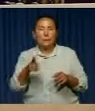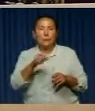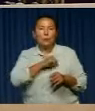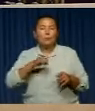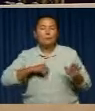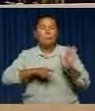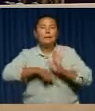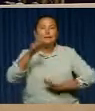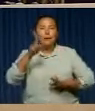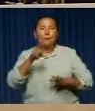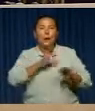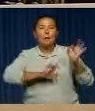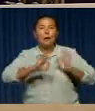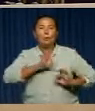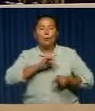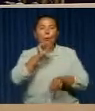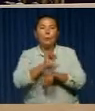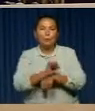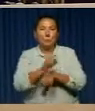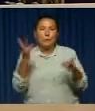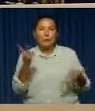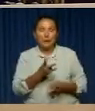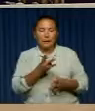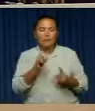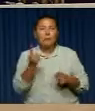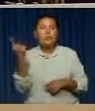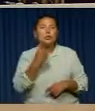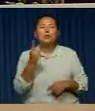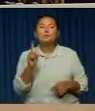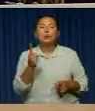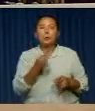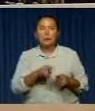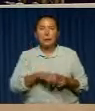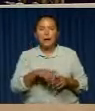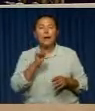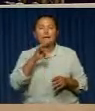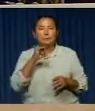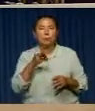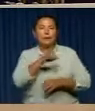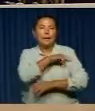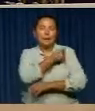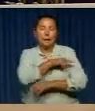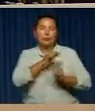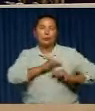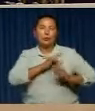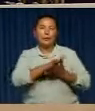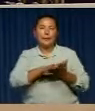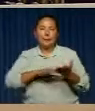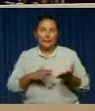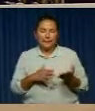бастақ антибиотикті пайдалануды қойымыз керек. Біз біріншіден антибиотикті жарайды, дәріхананың жұмысы жүріп жатқан